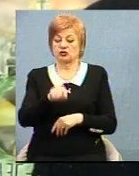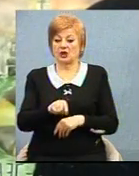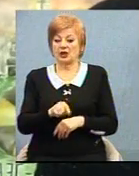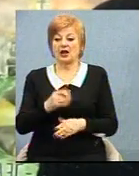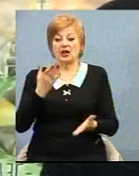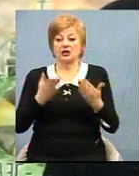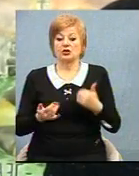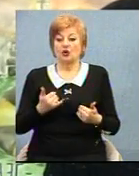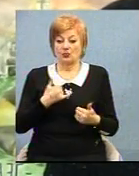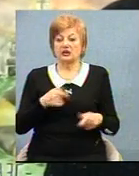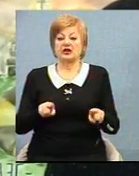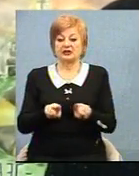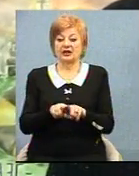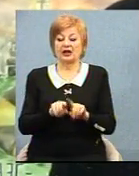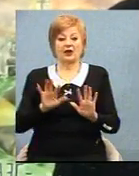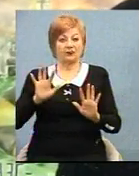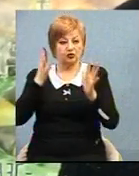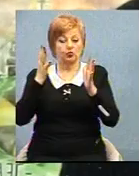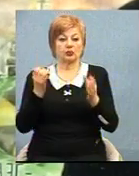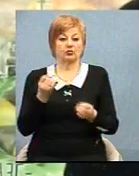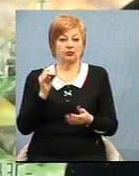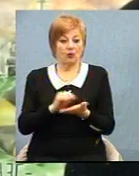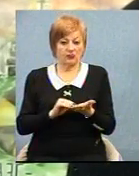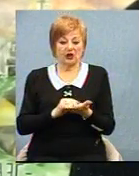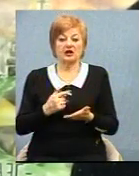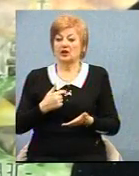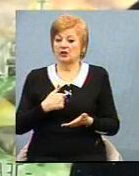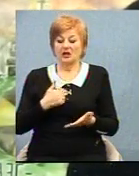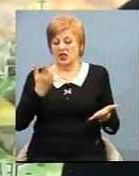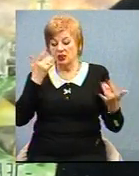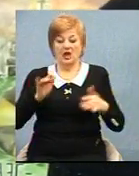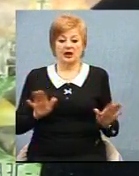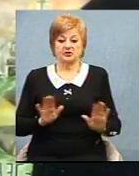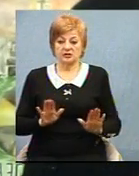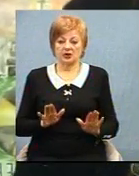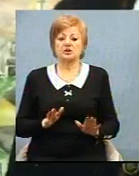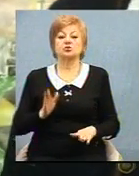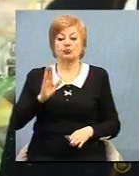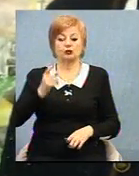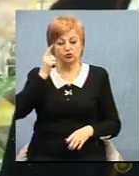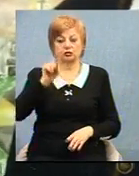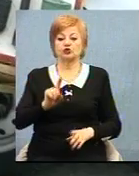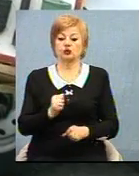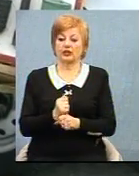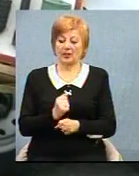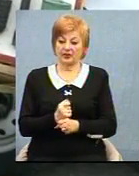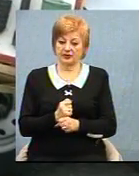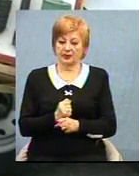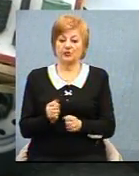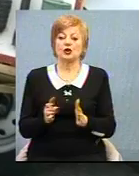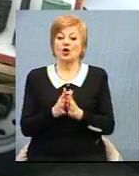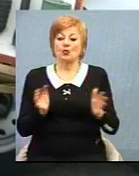Якщо у мене така ж історія повториться, я вже не розтираюсь, буду знати, що робити.